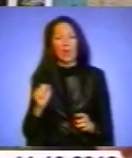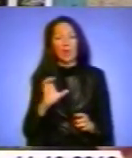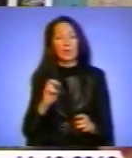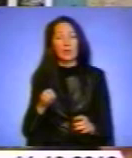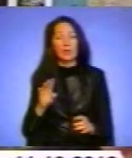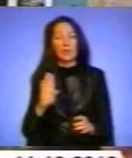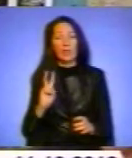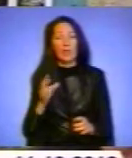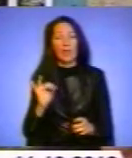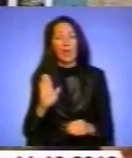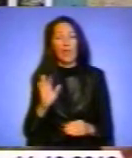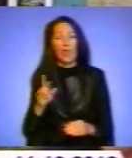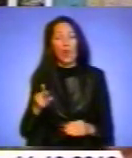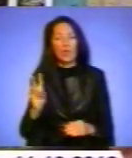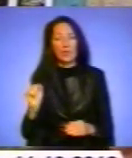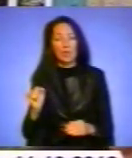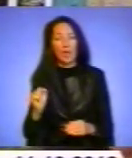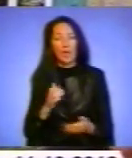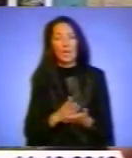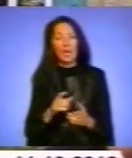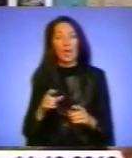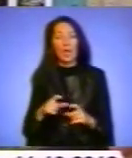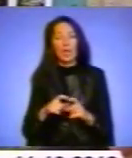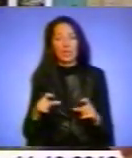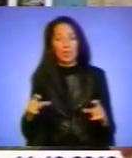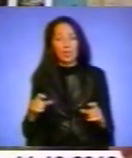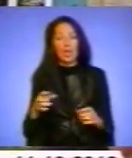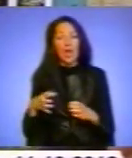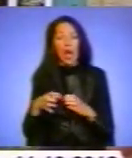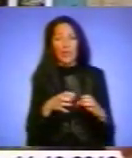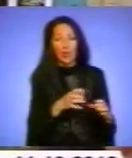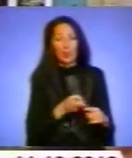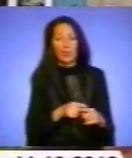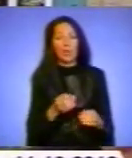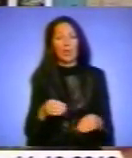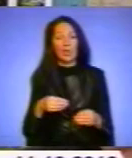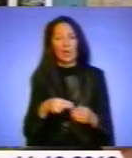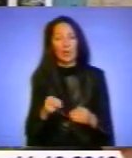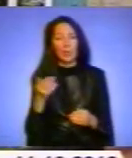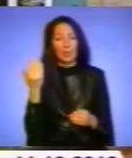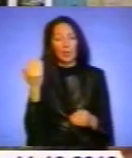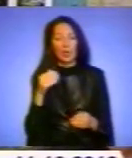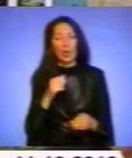і Волиця. Є шкільний автобус, який виділений позаминулому році,